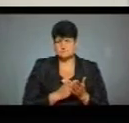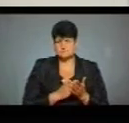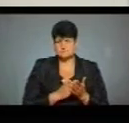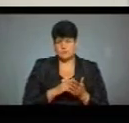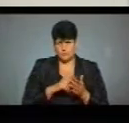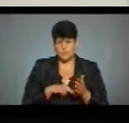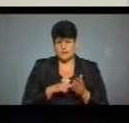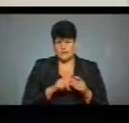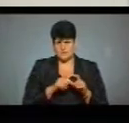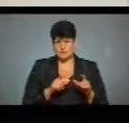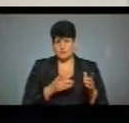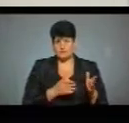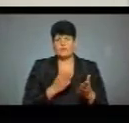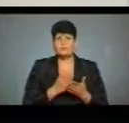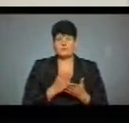має